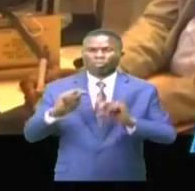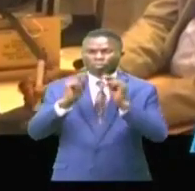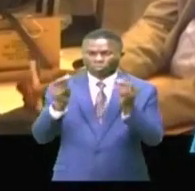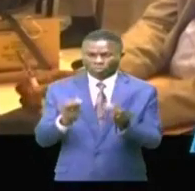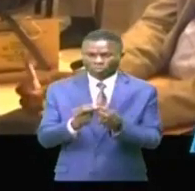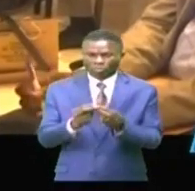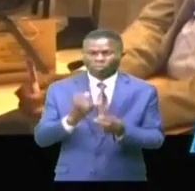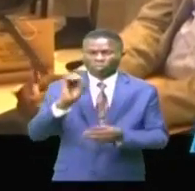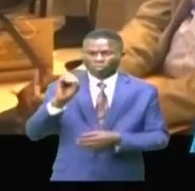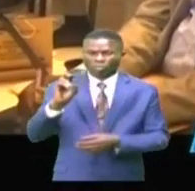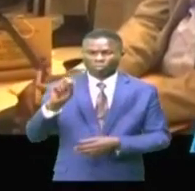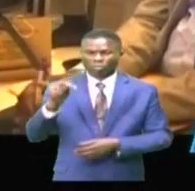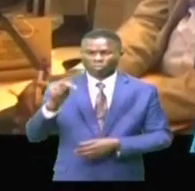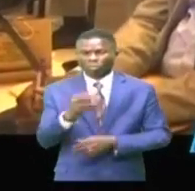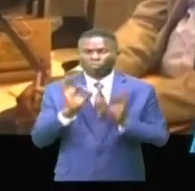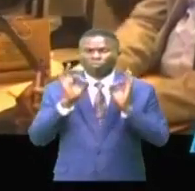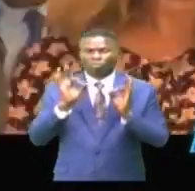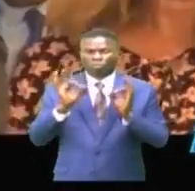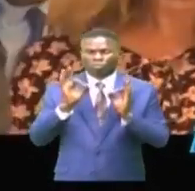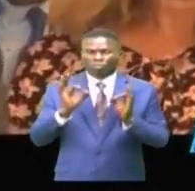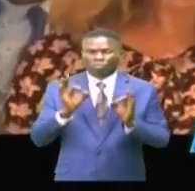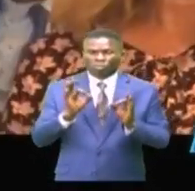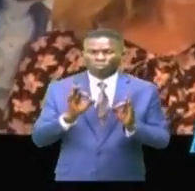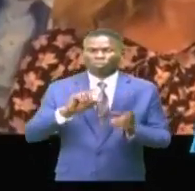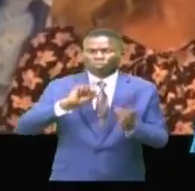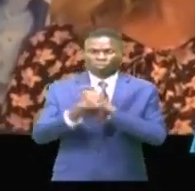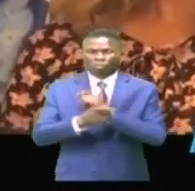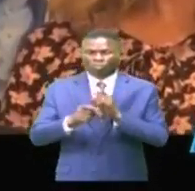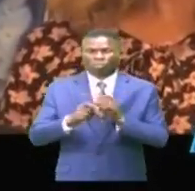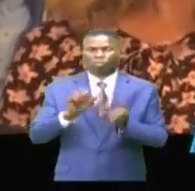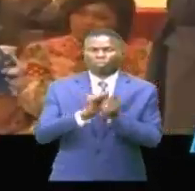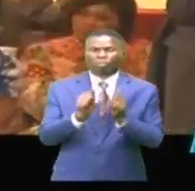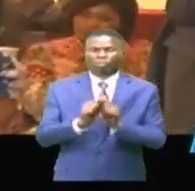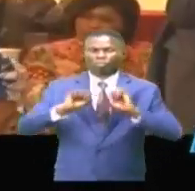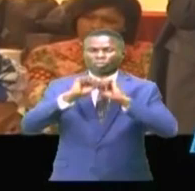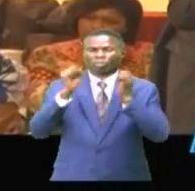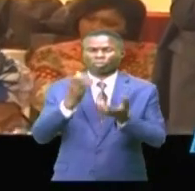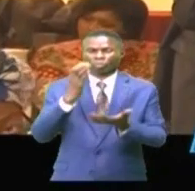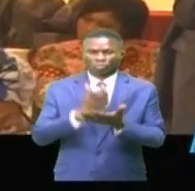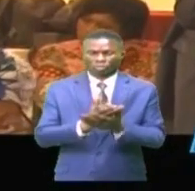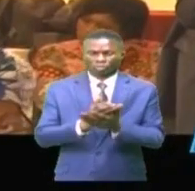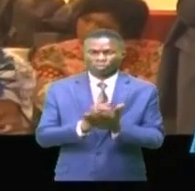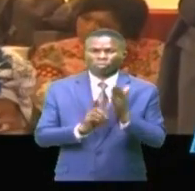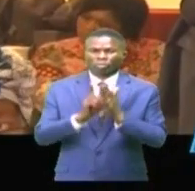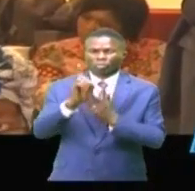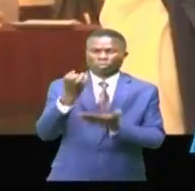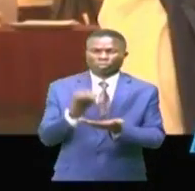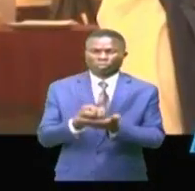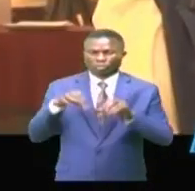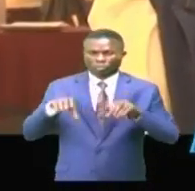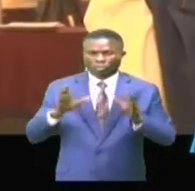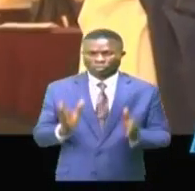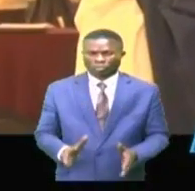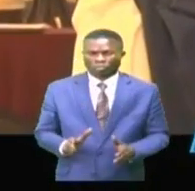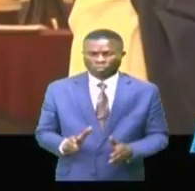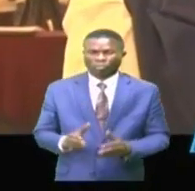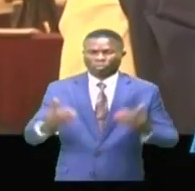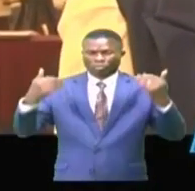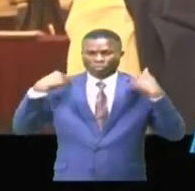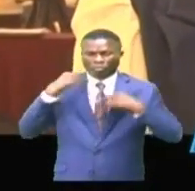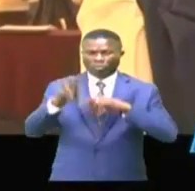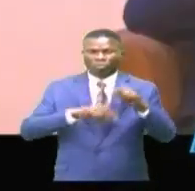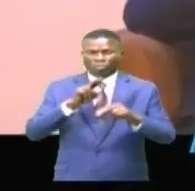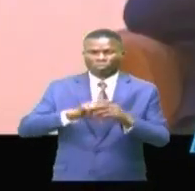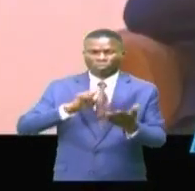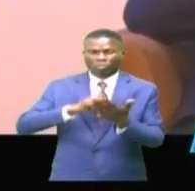souscrire à ces nouveaux produits qui va sur améliorer les secteurs privés et impacter l'économie congolaise pour les coordonnateurs nationales du